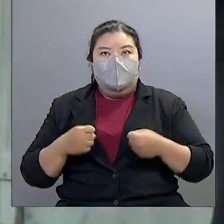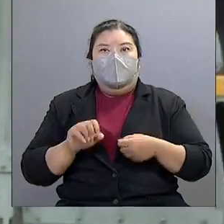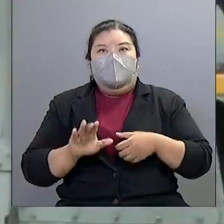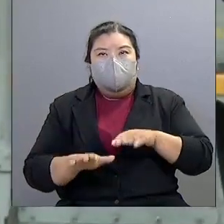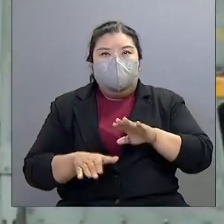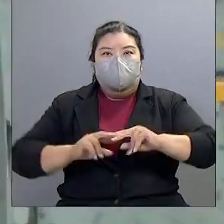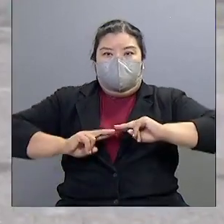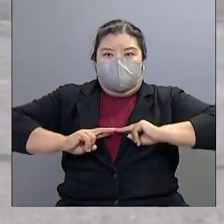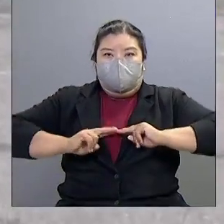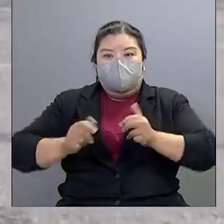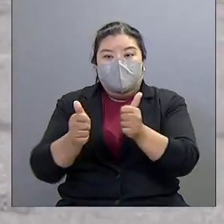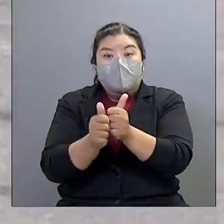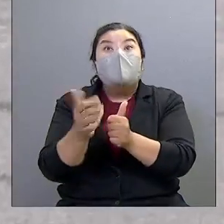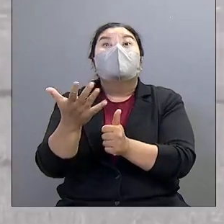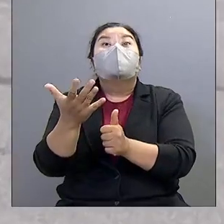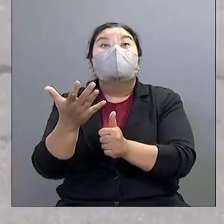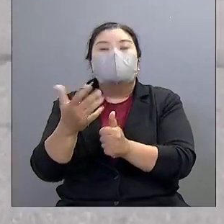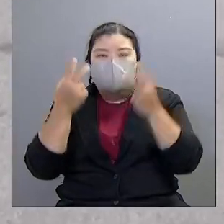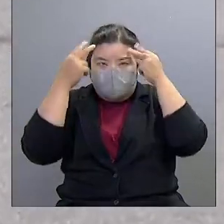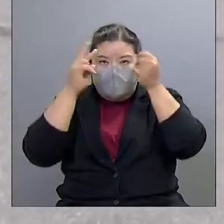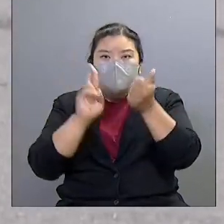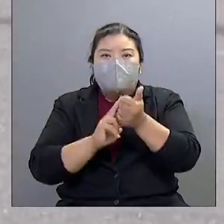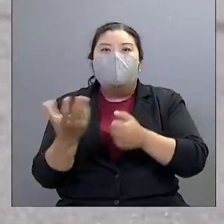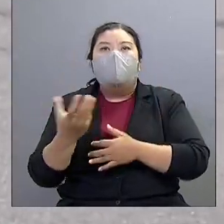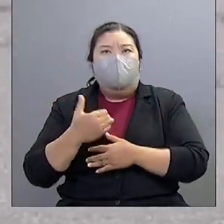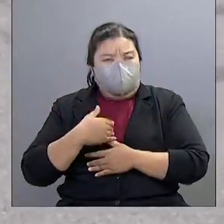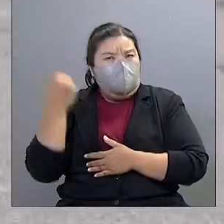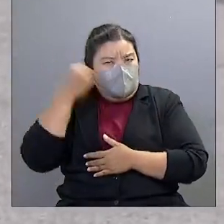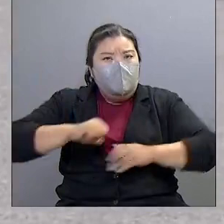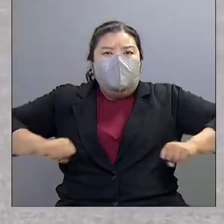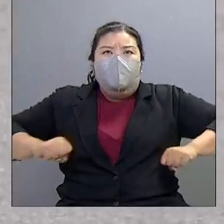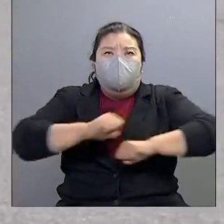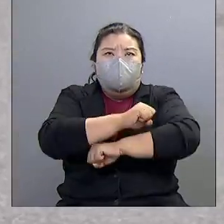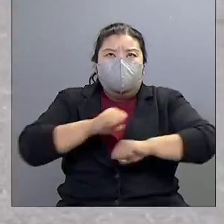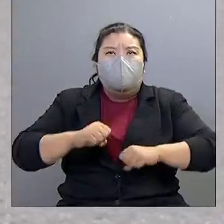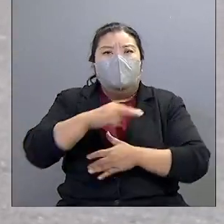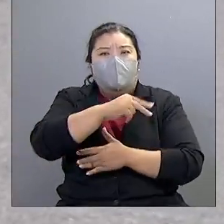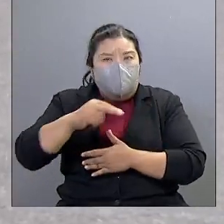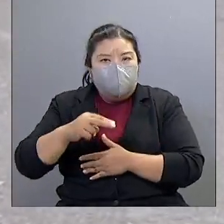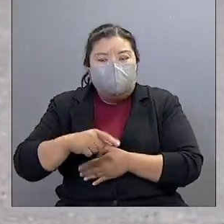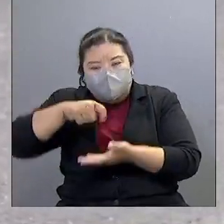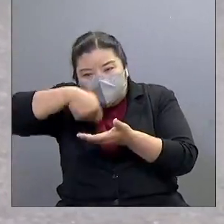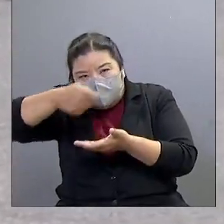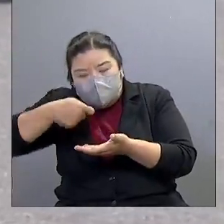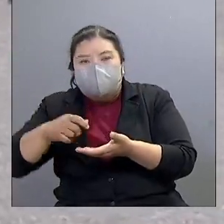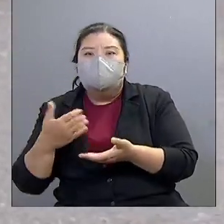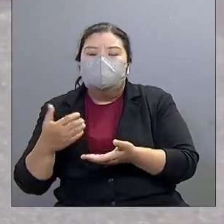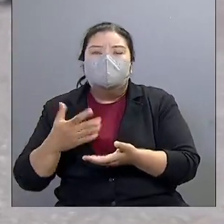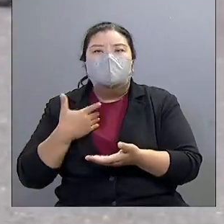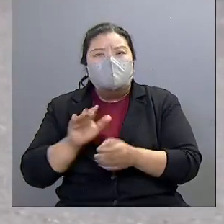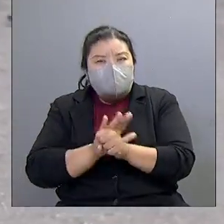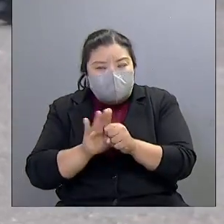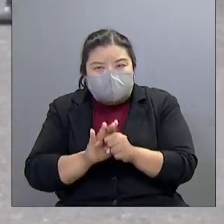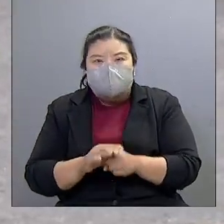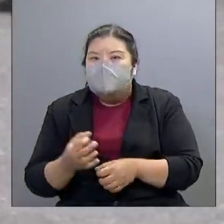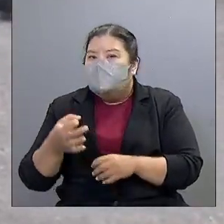หล่งข่าวบอกมาค่ะว่าพลเอกประวิตรออกกำลังกายว่ายน้ำสกรีนอาหารที่ทานเข้าไปเสริมวิตามินรักษา